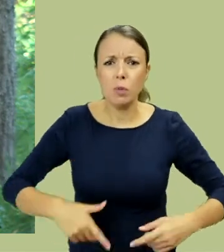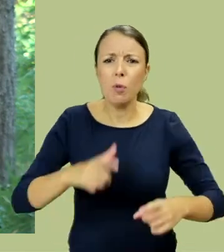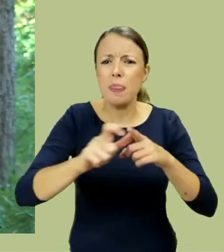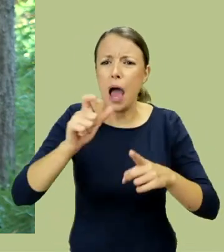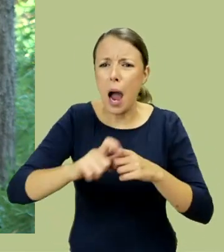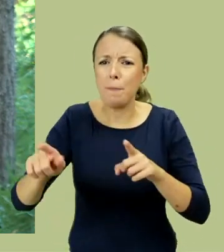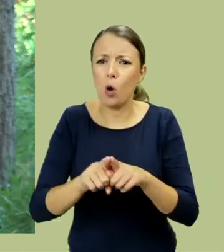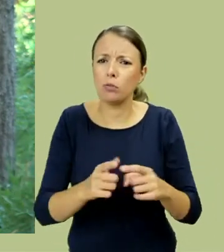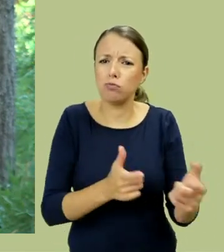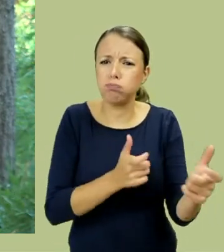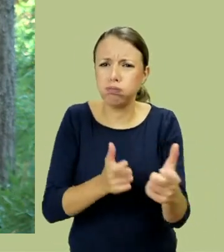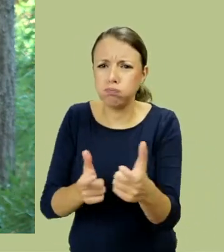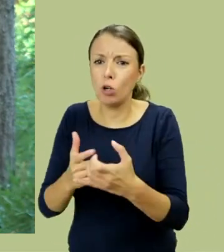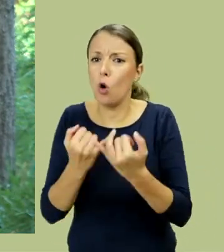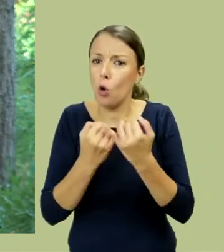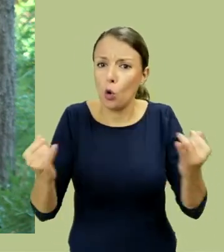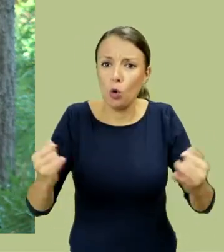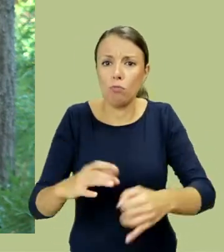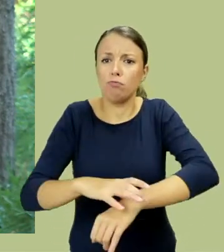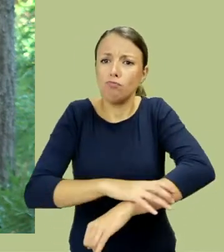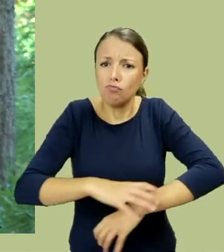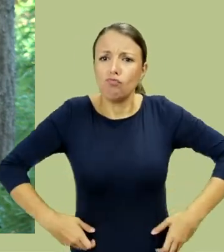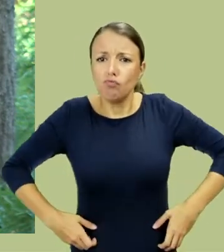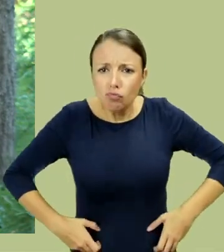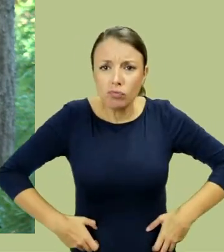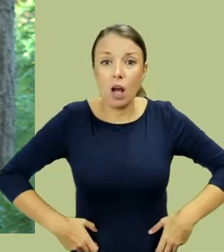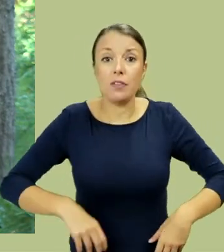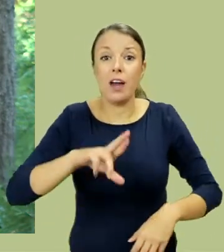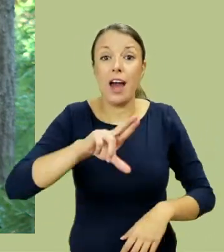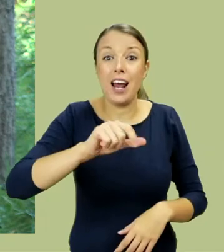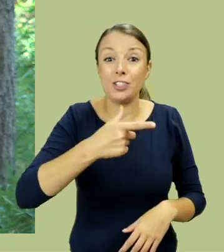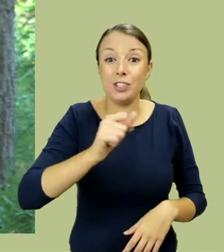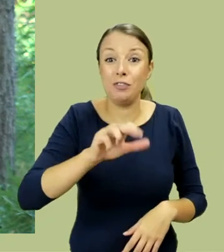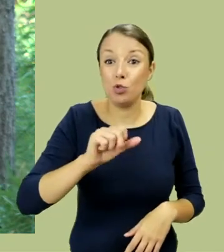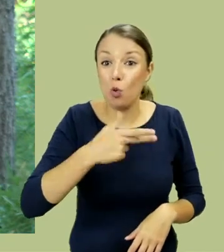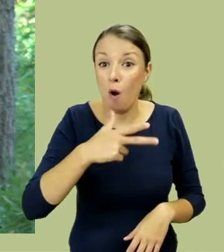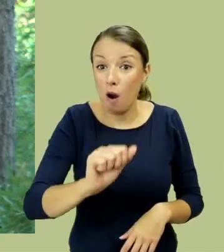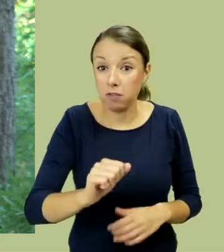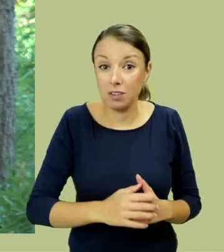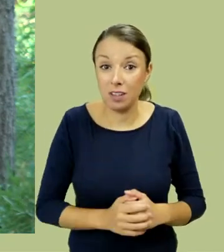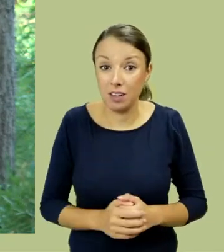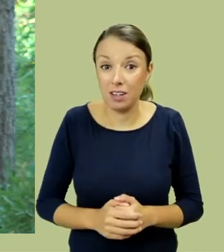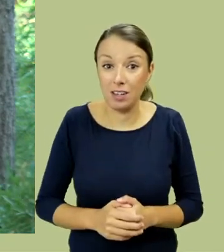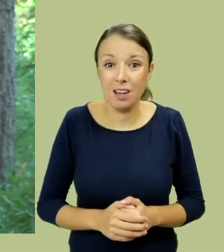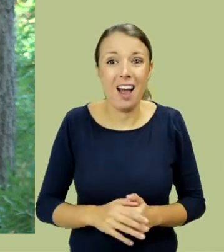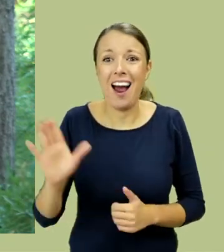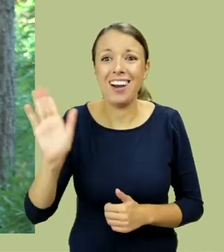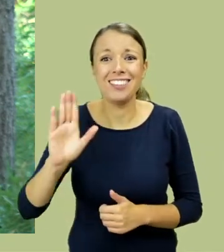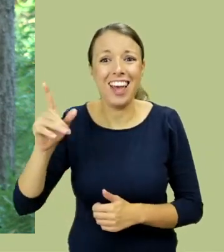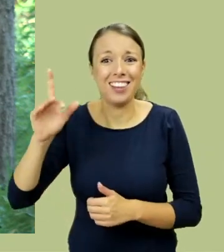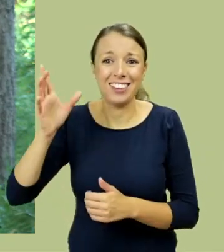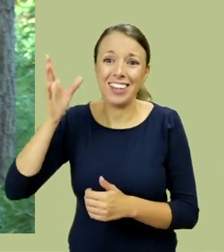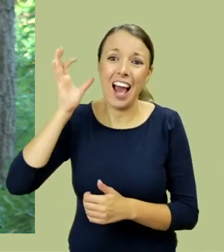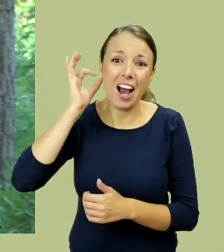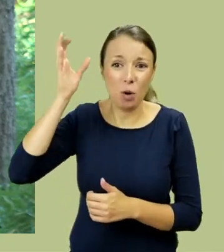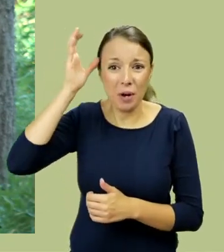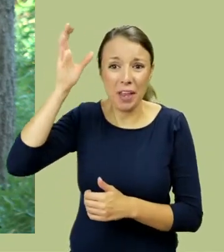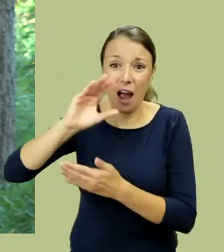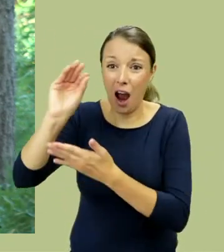karabinami, a Rodziewiczówna sama w sobie, to nie ta pisarka, bo to była zupełnie inna